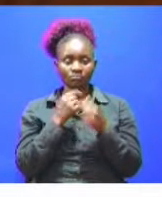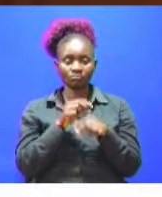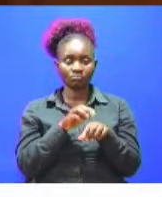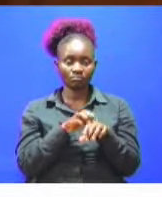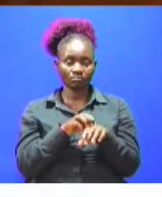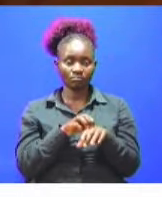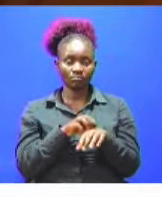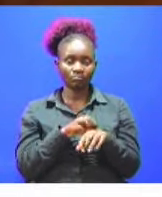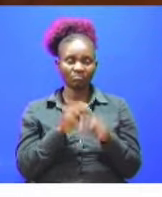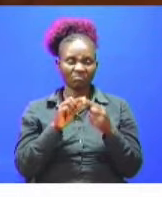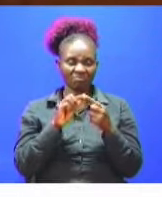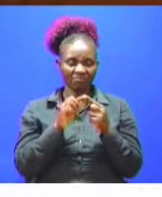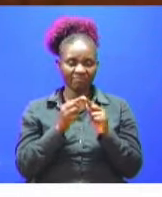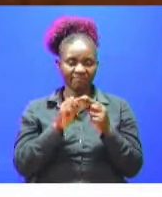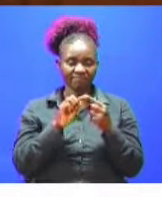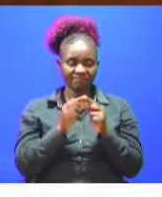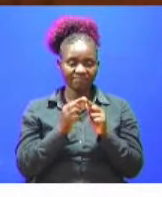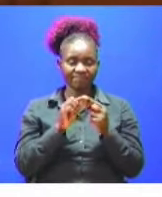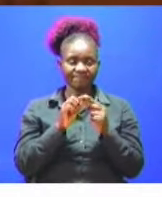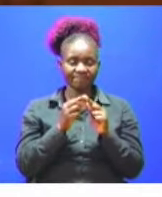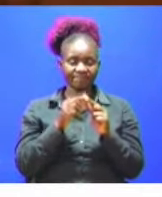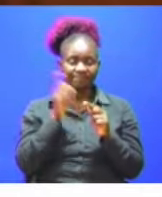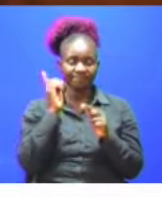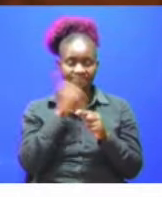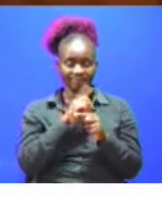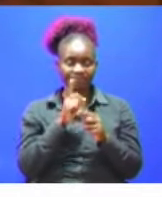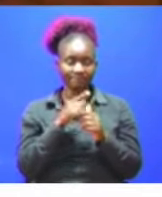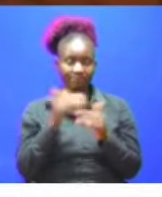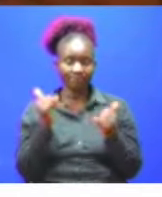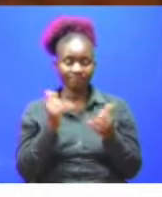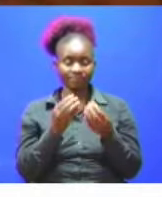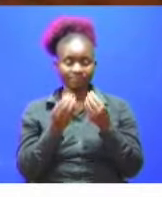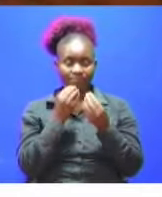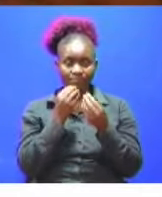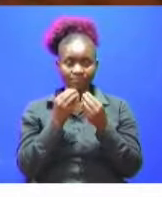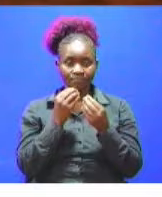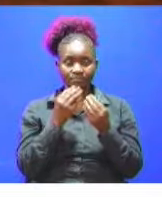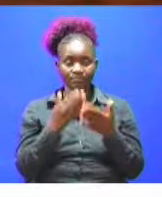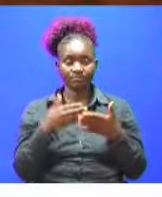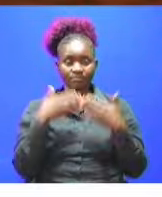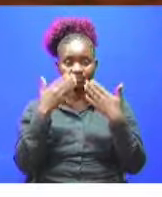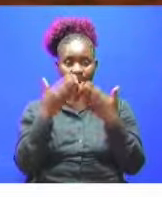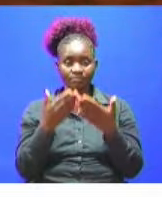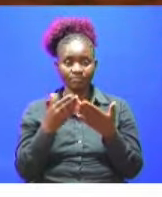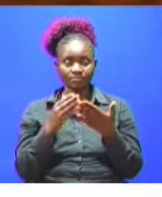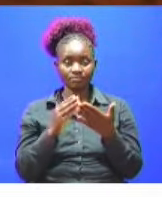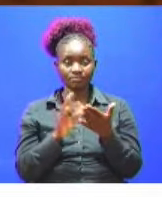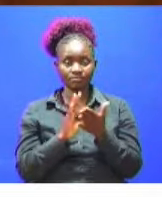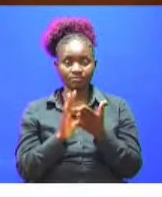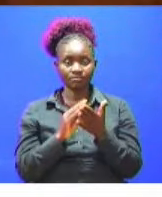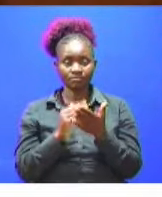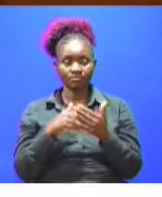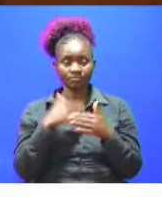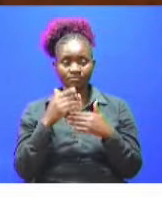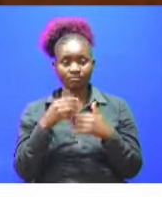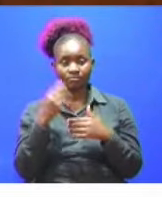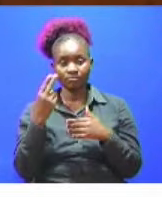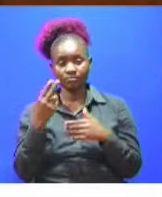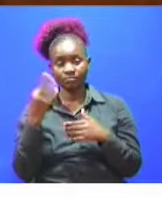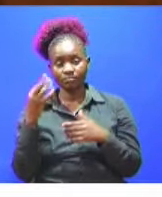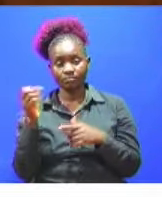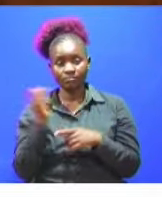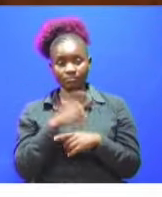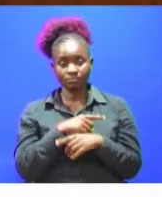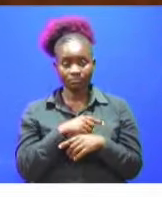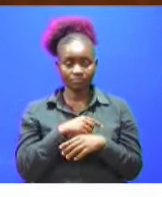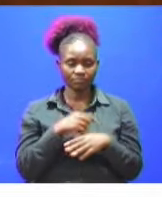biribiko mbiko moroma. Biatekire, biasiri. Bono gendata kitene ndagira. Tuwamahire ndagira. Mune foundation. Eko musu kia matukabira tatu. At